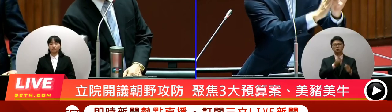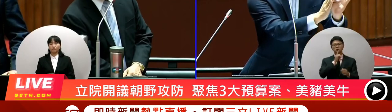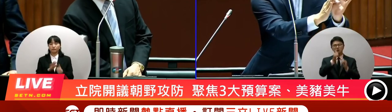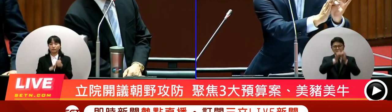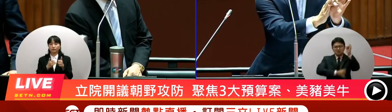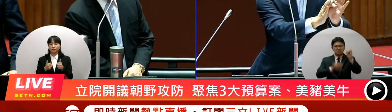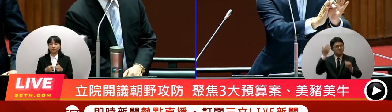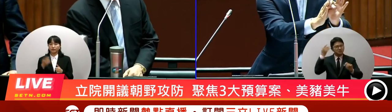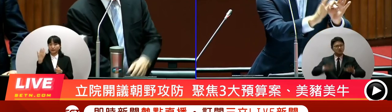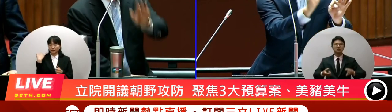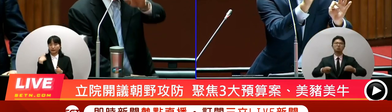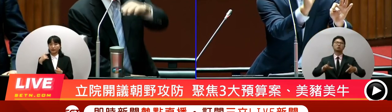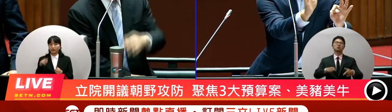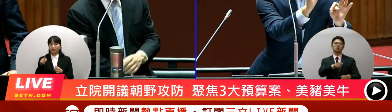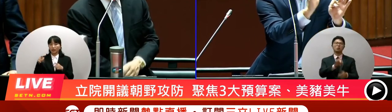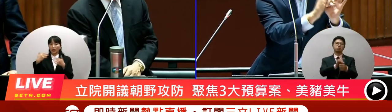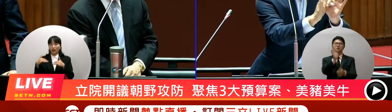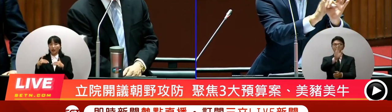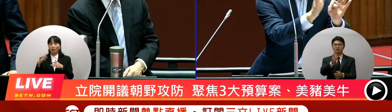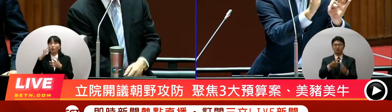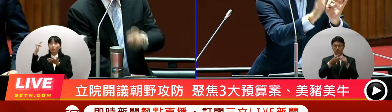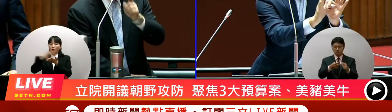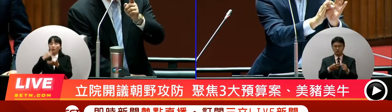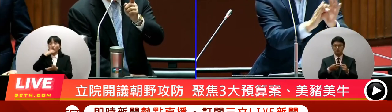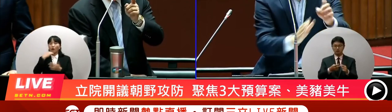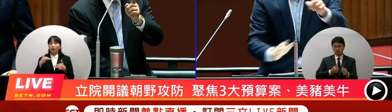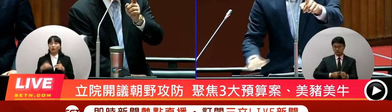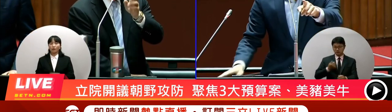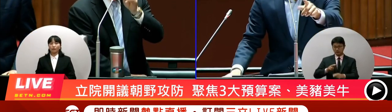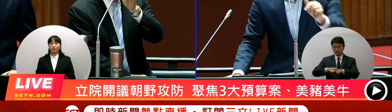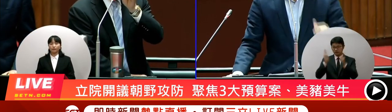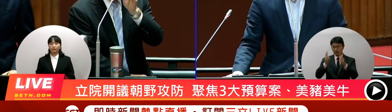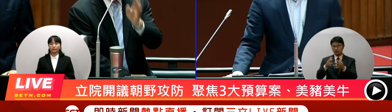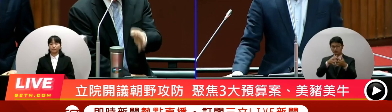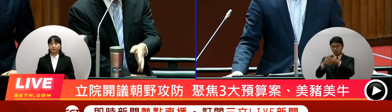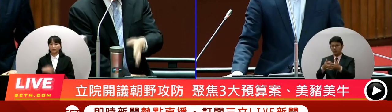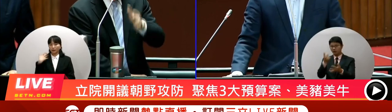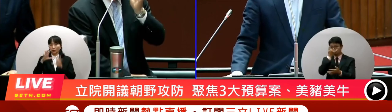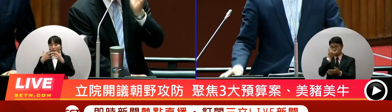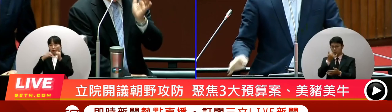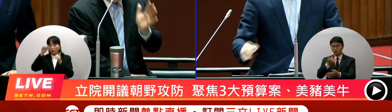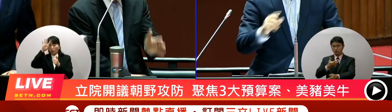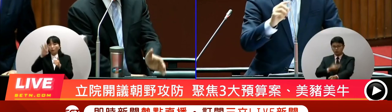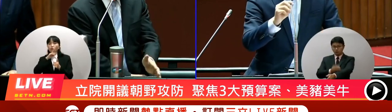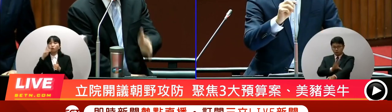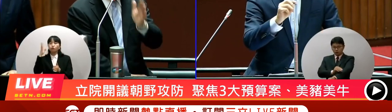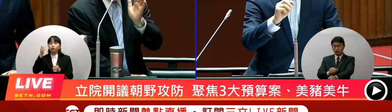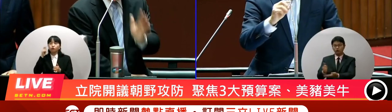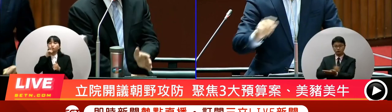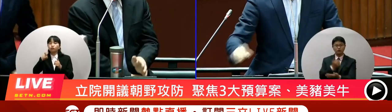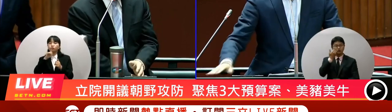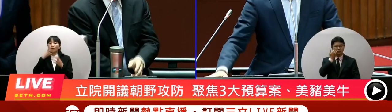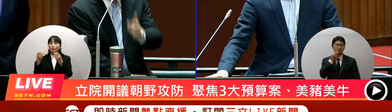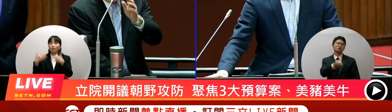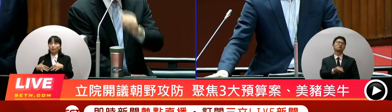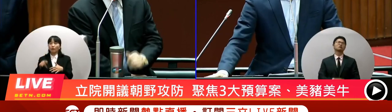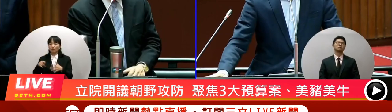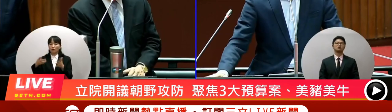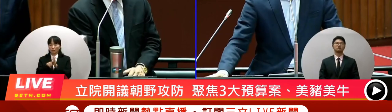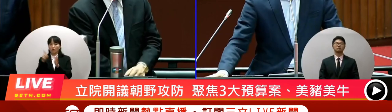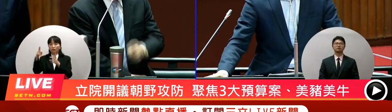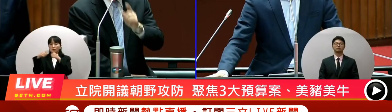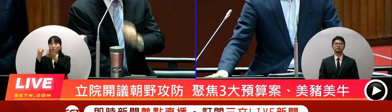二， 那时候你还没有回 国了。真正开放瘦肉精猪肉是谁？ 当国民党一直在讲莱克多巴胺没有问题的时候，你还